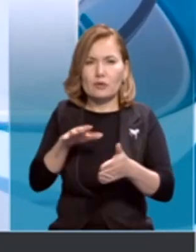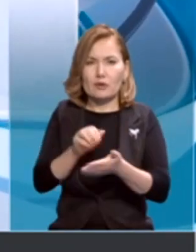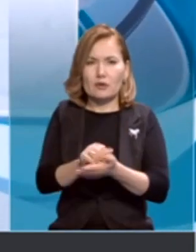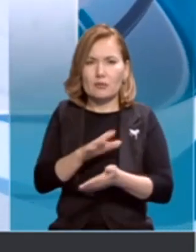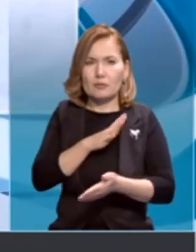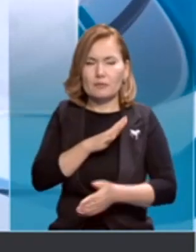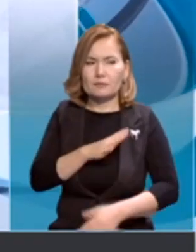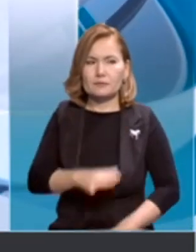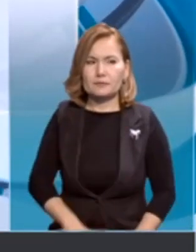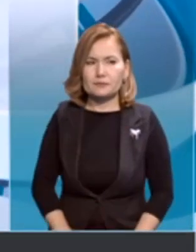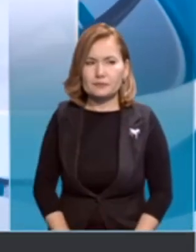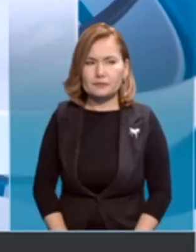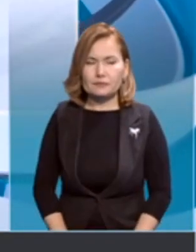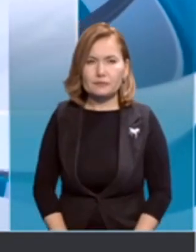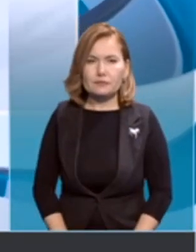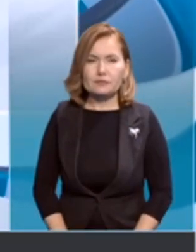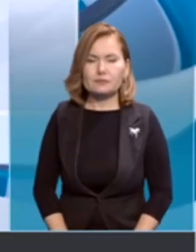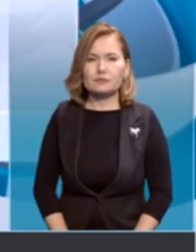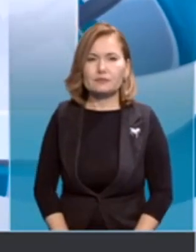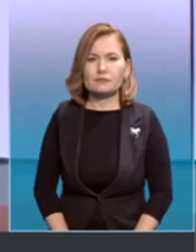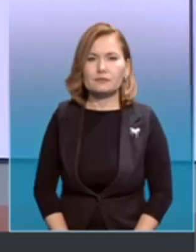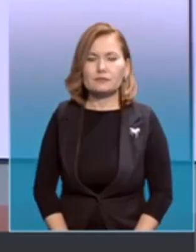иеленді.